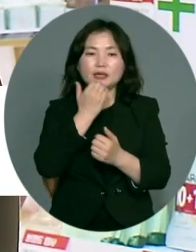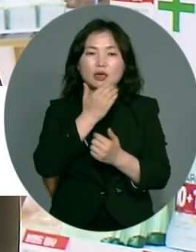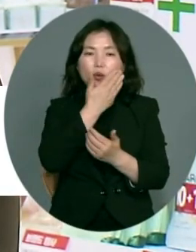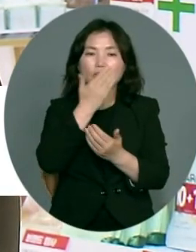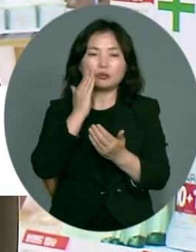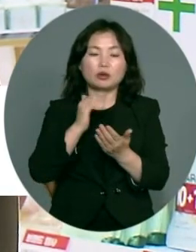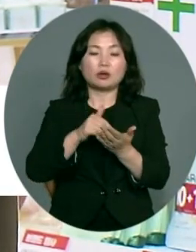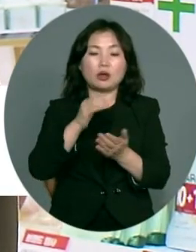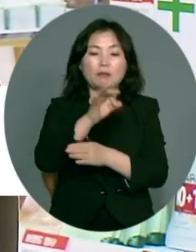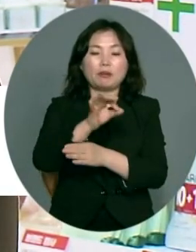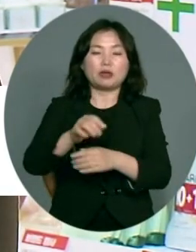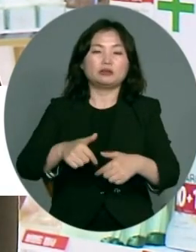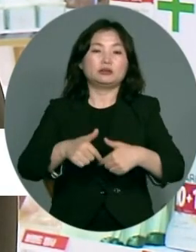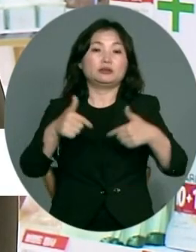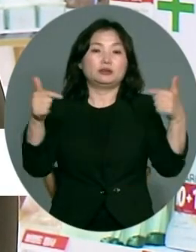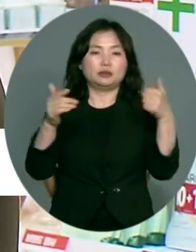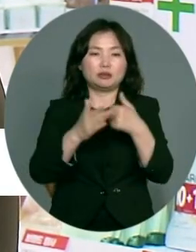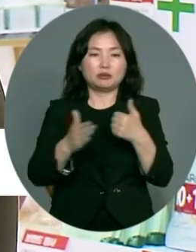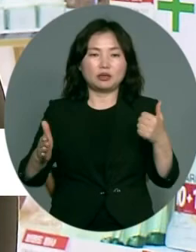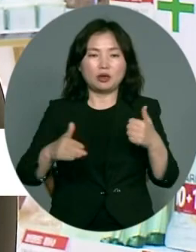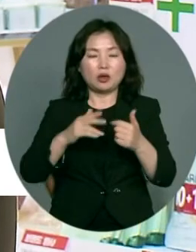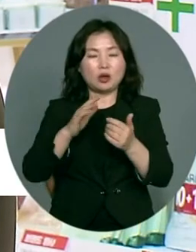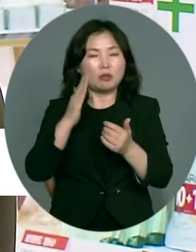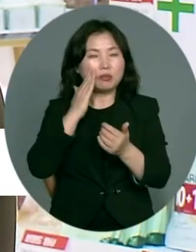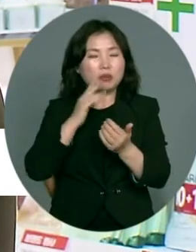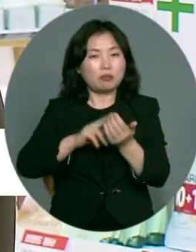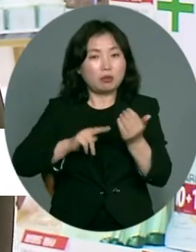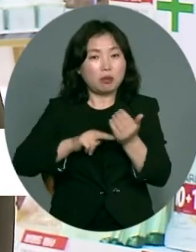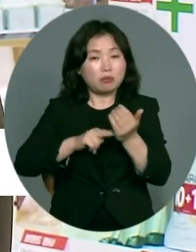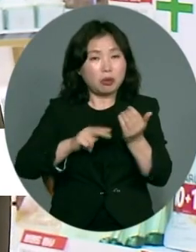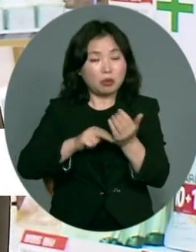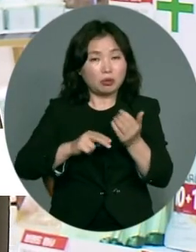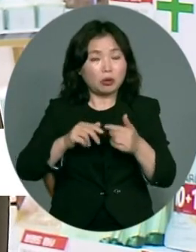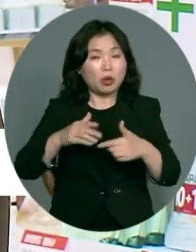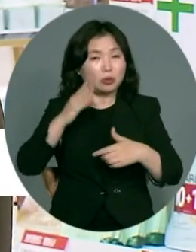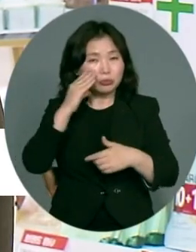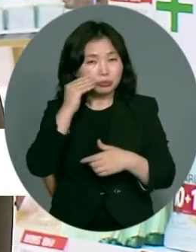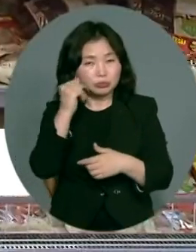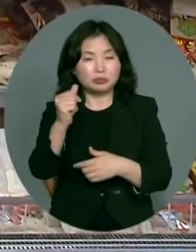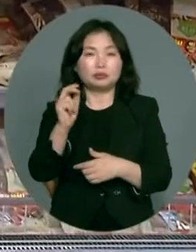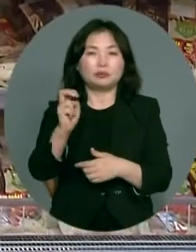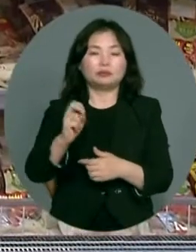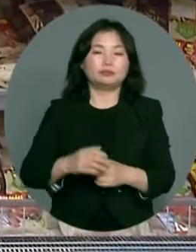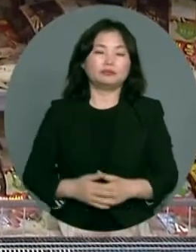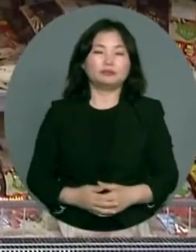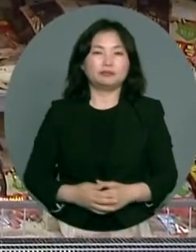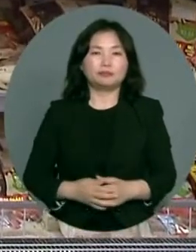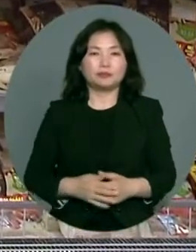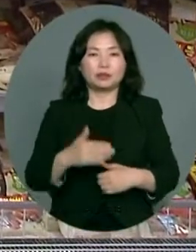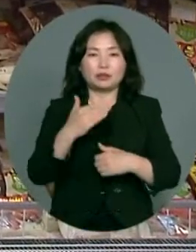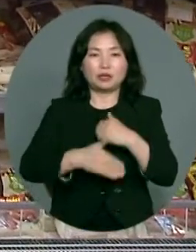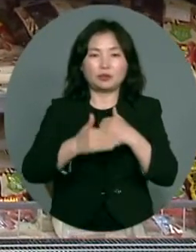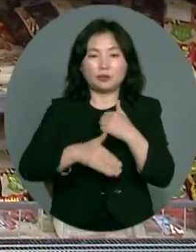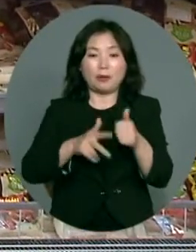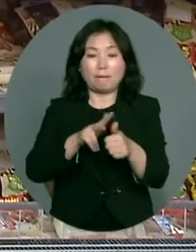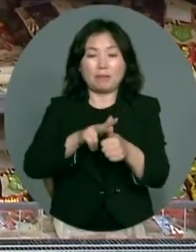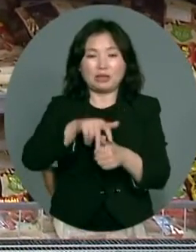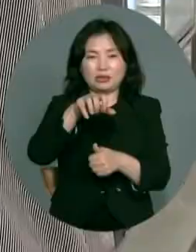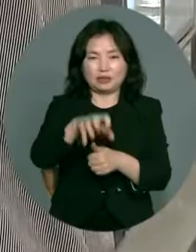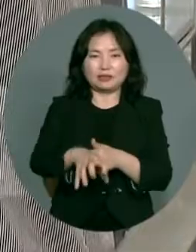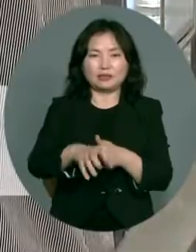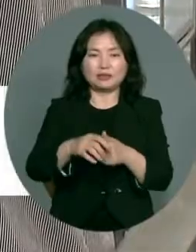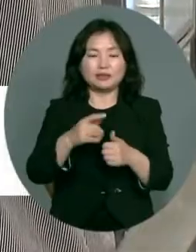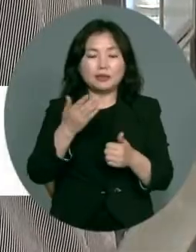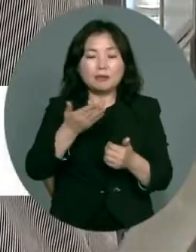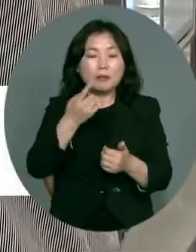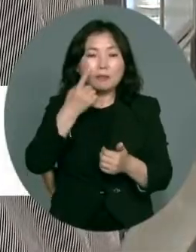수요 자체가 늘고 있어서 지금 전체적인 화장품 매출이 오를 것으로 예상됩니다. 대구의 한 대형마트에선